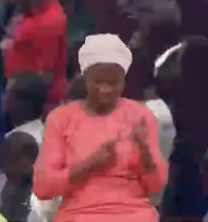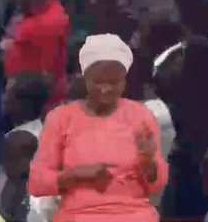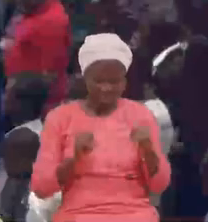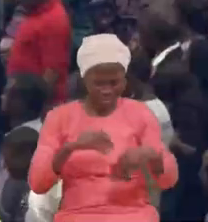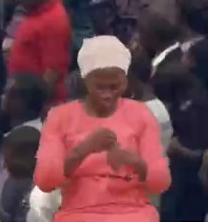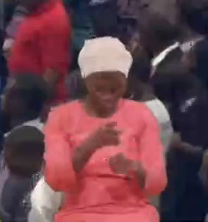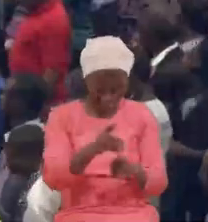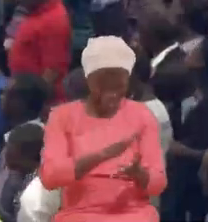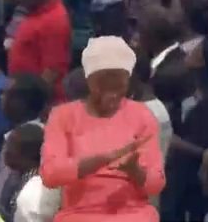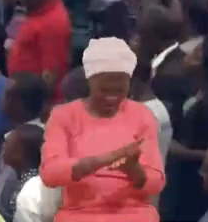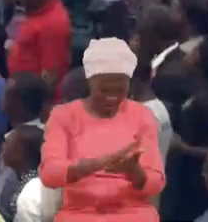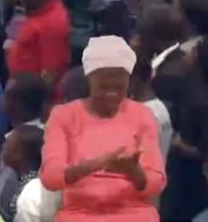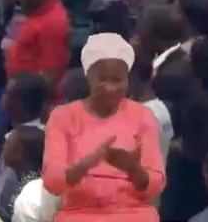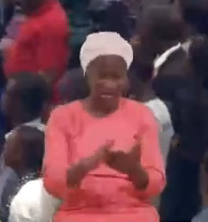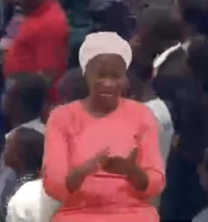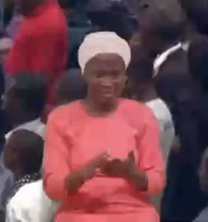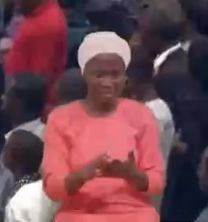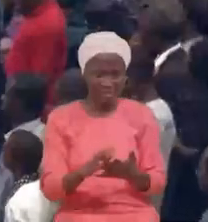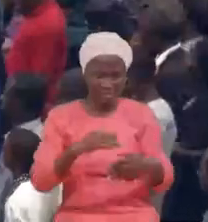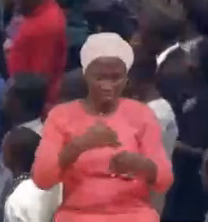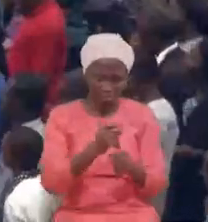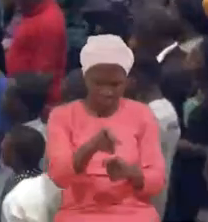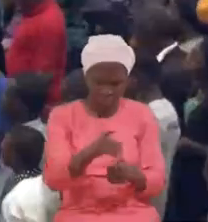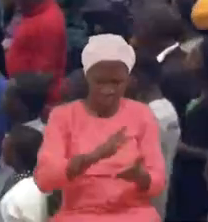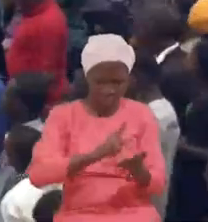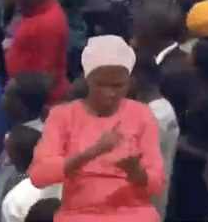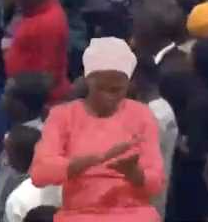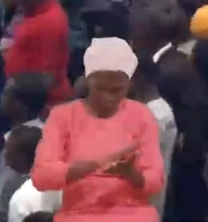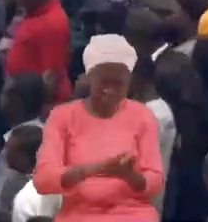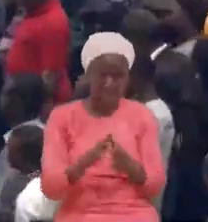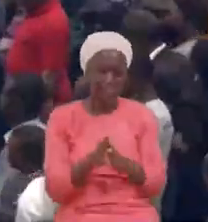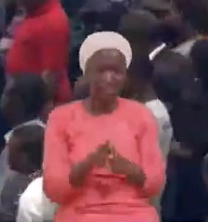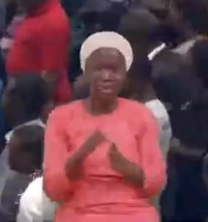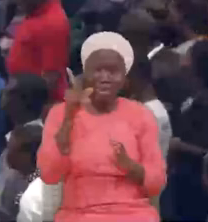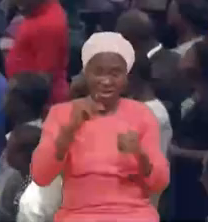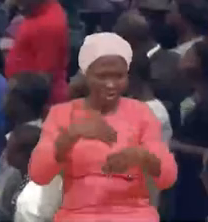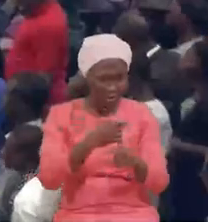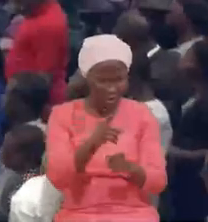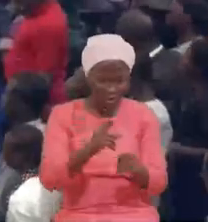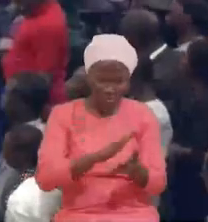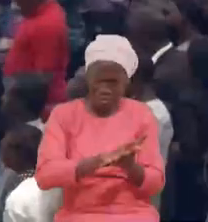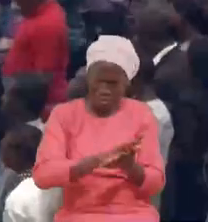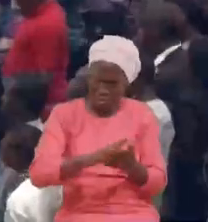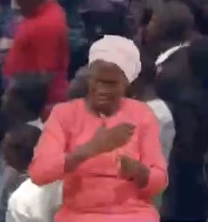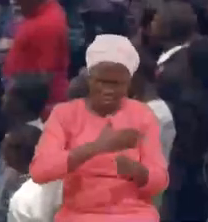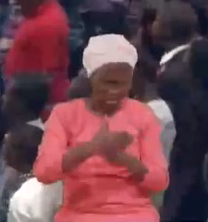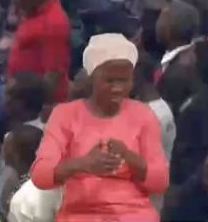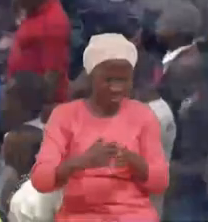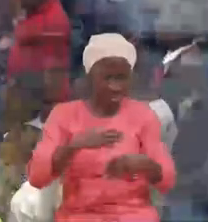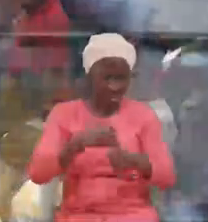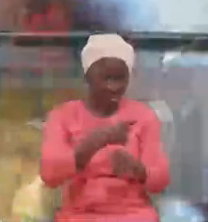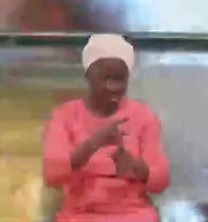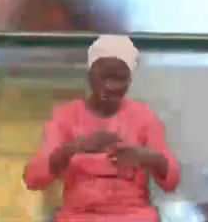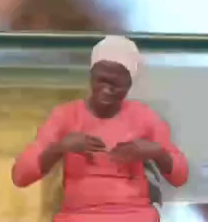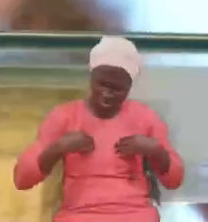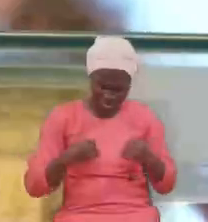Le Seigneur peut vous rendre pur. Il peut vous rendre pur. Il peut vous rendre saint.